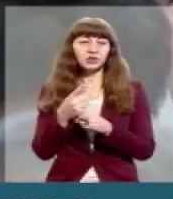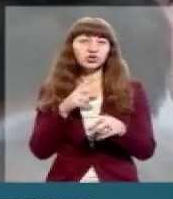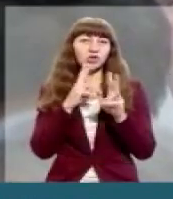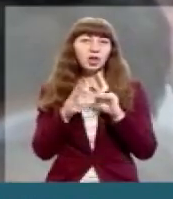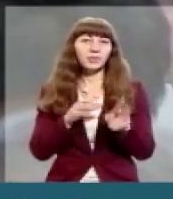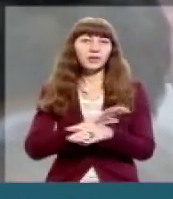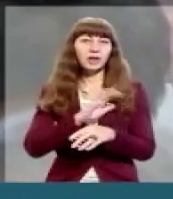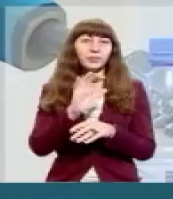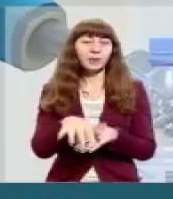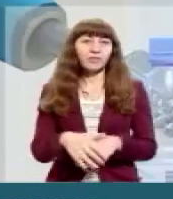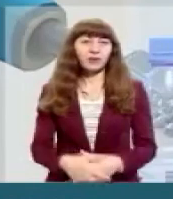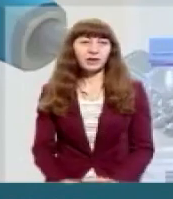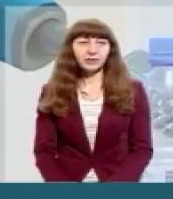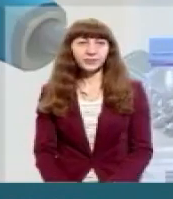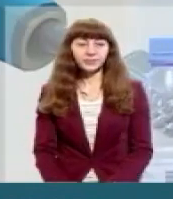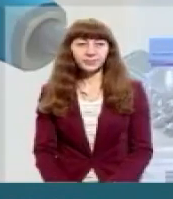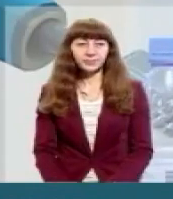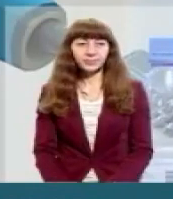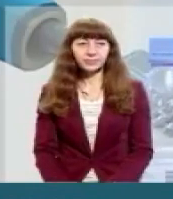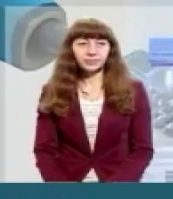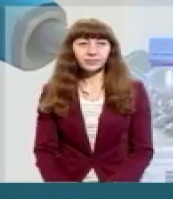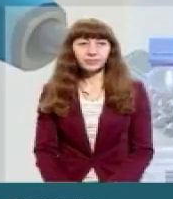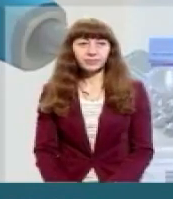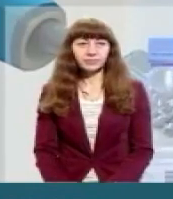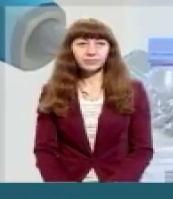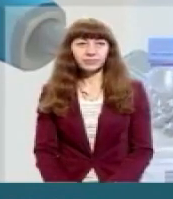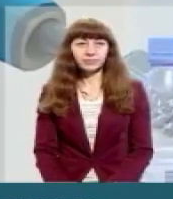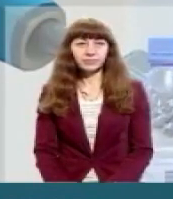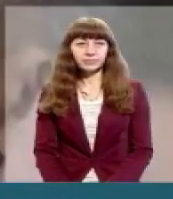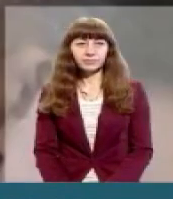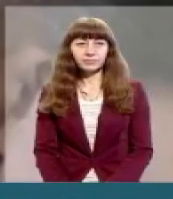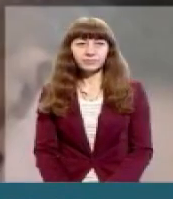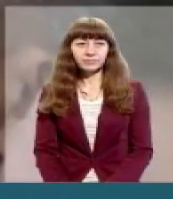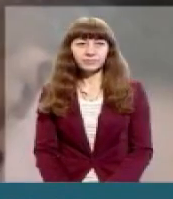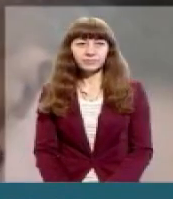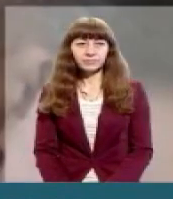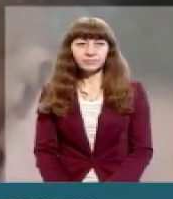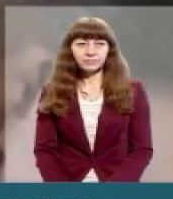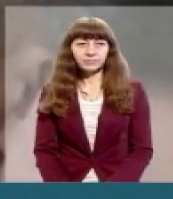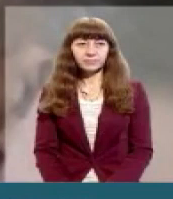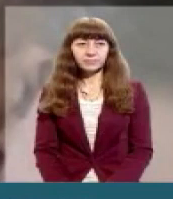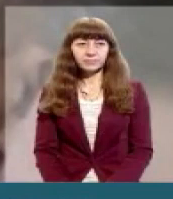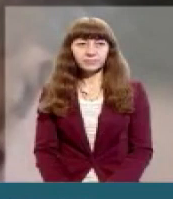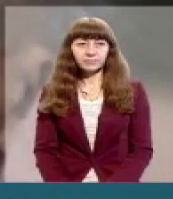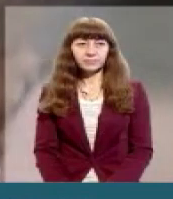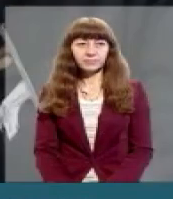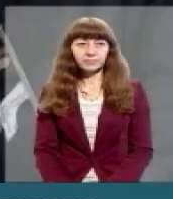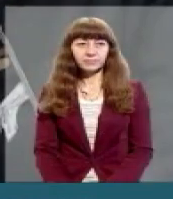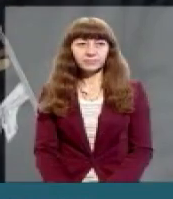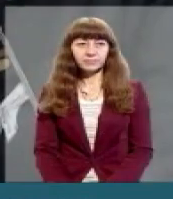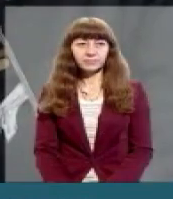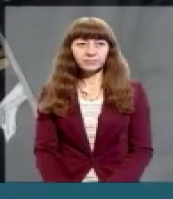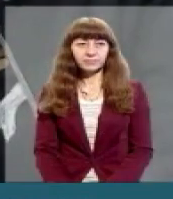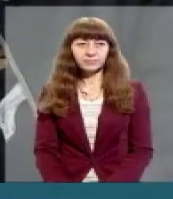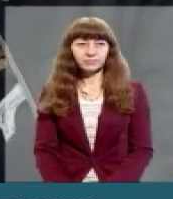осы сауалға бағытталған. Қала әкімі Марат Жүндібаев тұрғындардың өтініші ескерусіз қалмай шешімін табатынын жеткізді. Жанар Ержанова, Темірлан